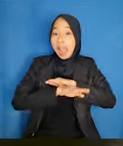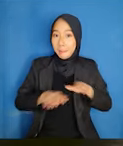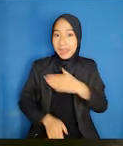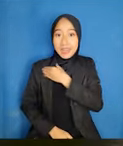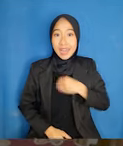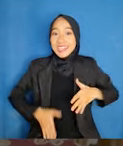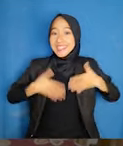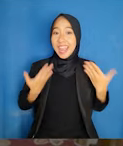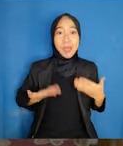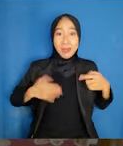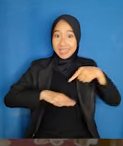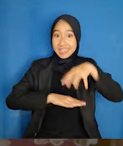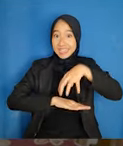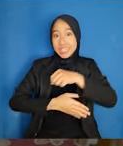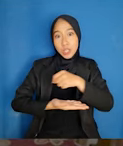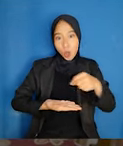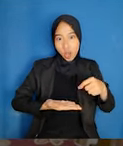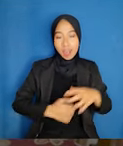sekolah.